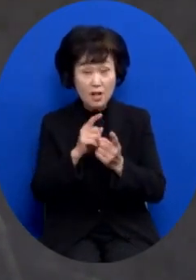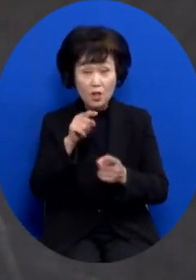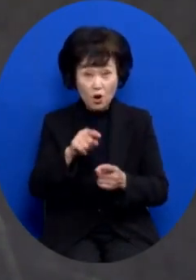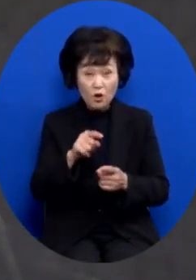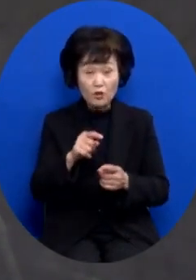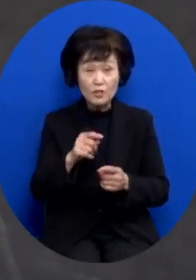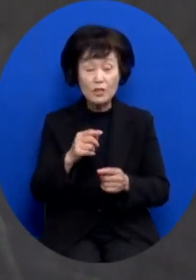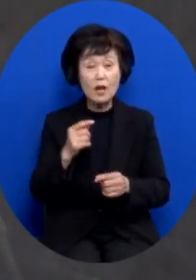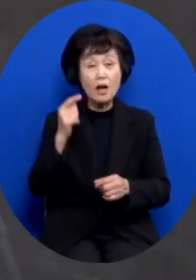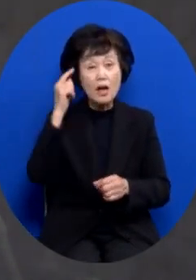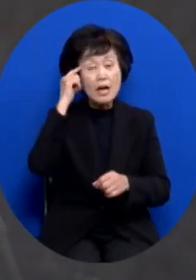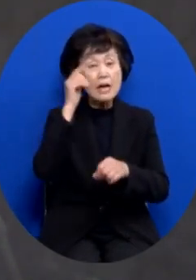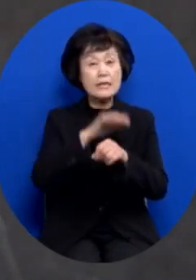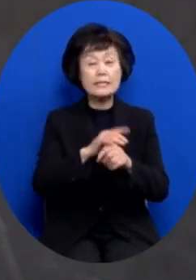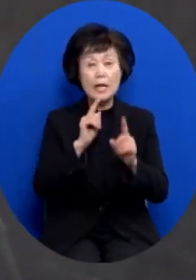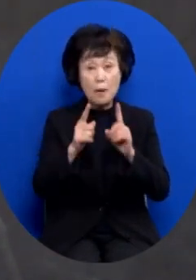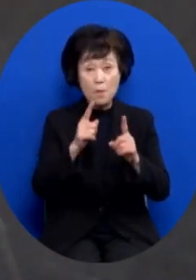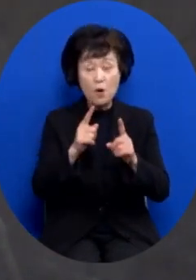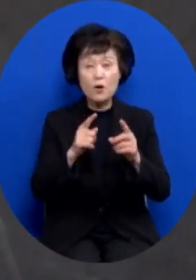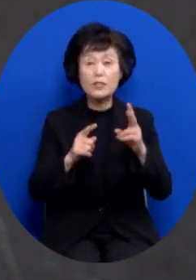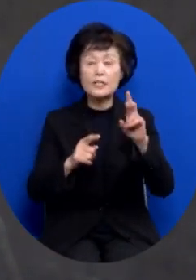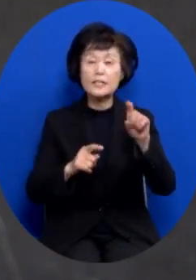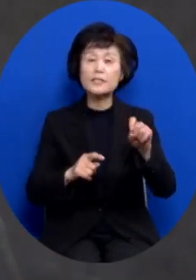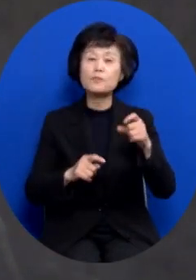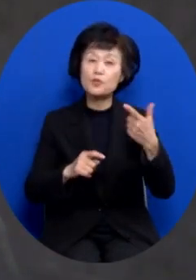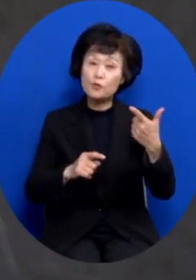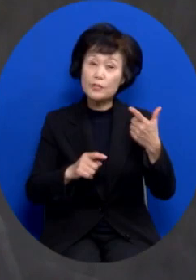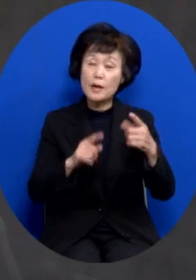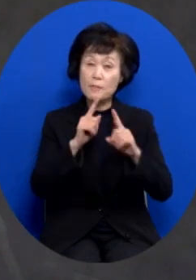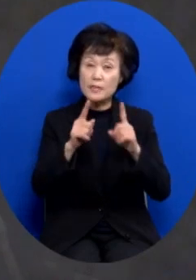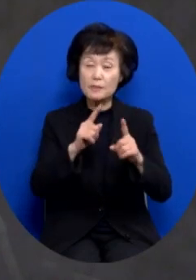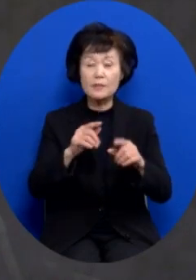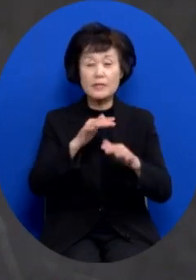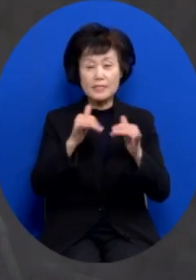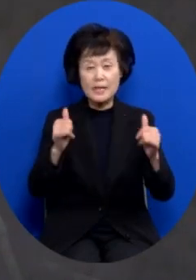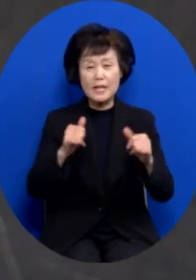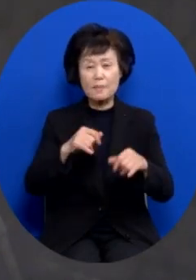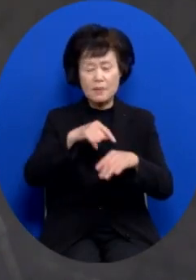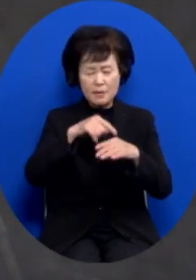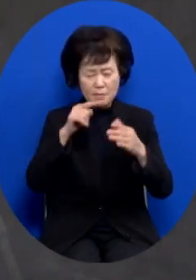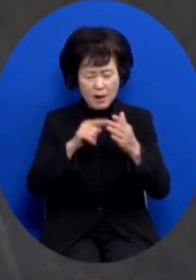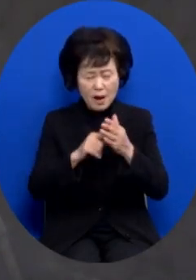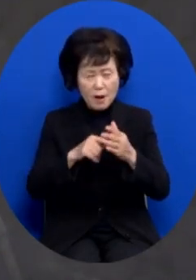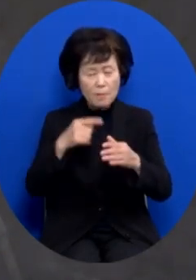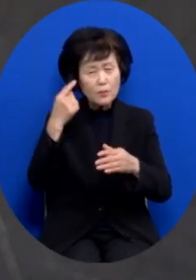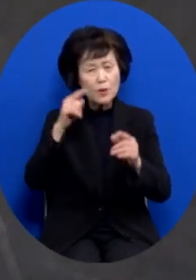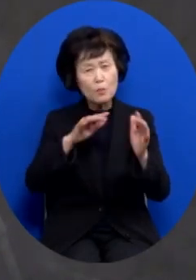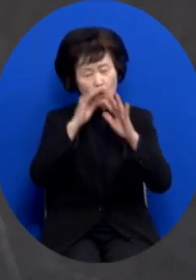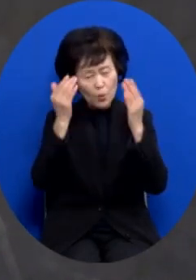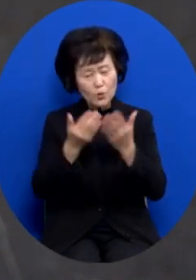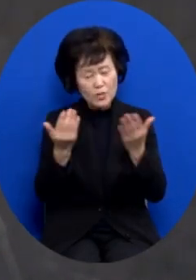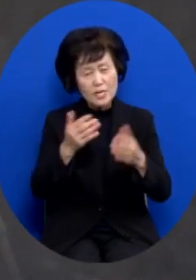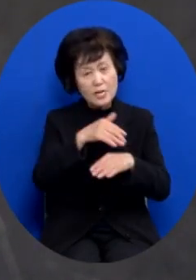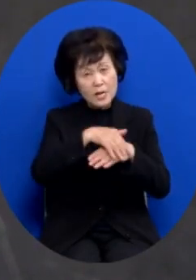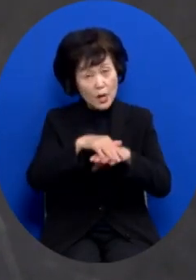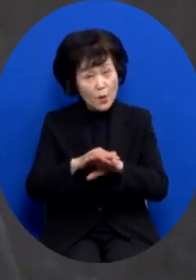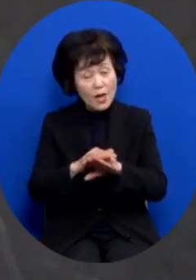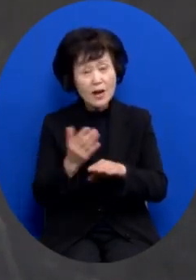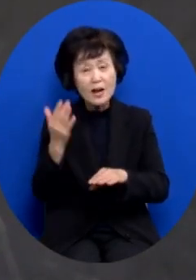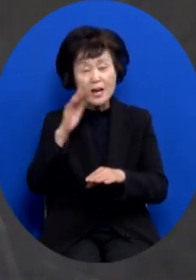잠언 16장 9절에서는 이렇게 말씀합니다 사람이 마음으로 그 길을 계획할지라도 그 걸음을 인도하시는